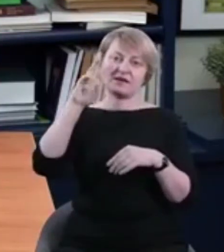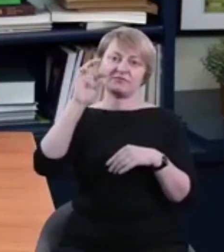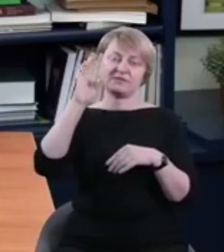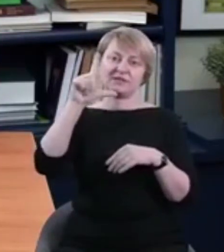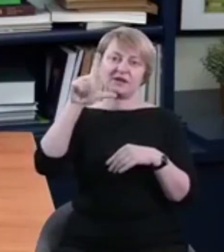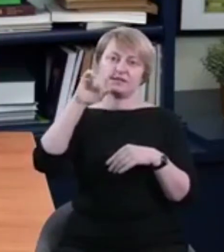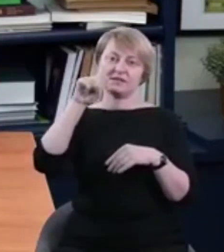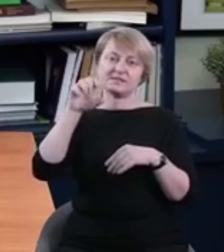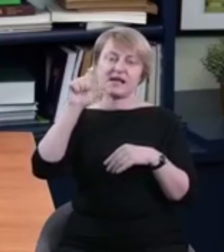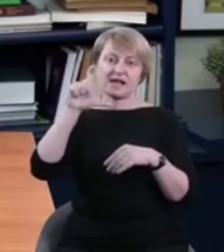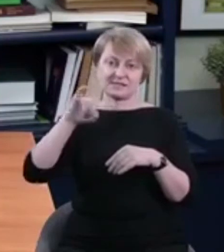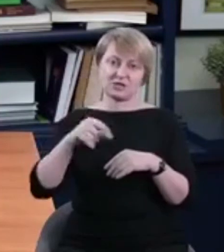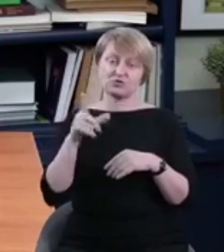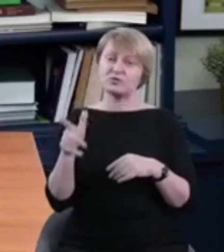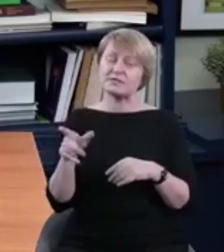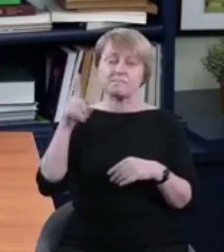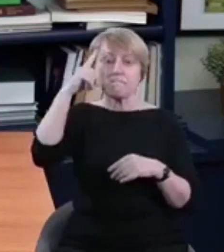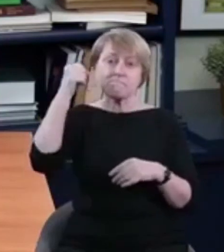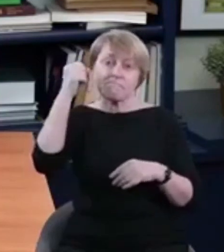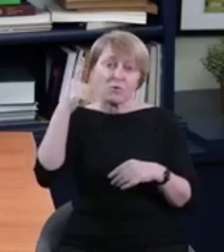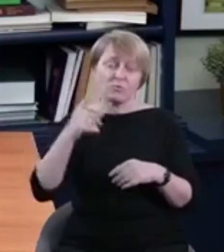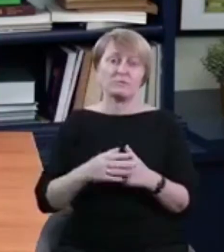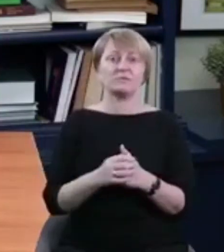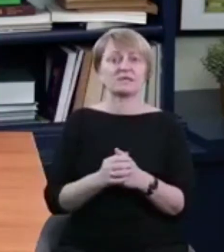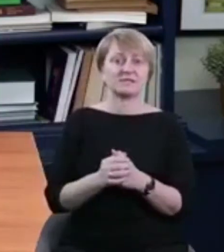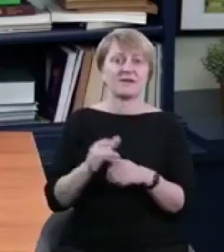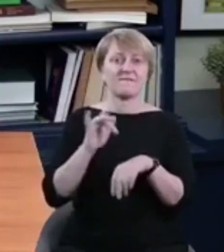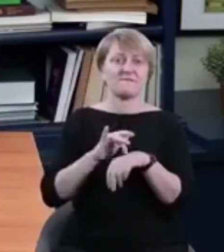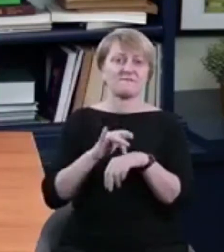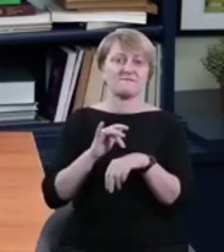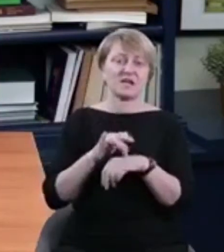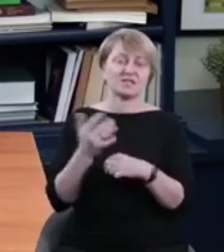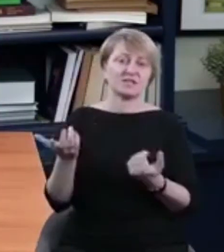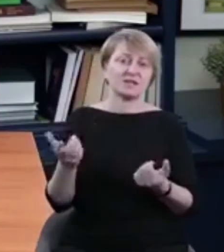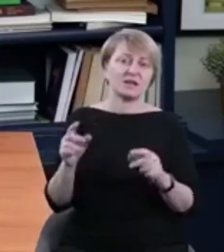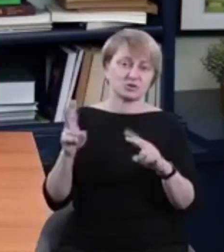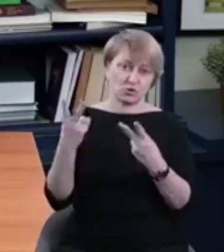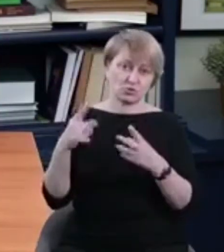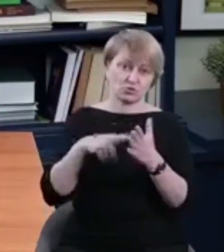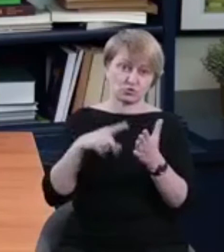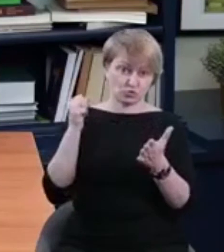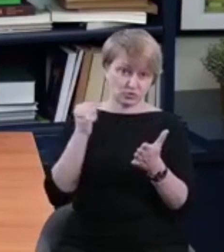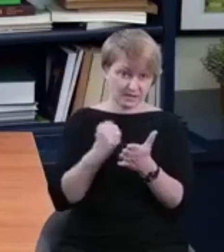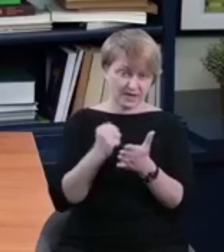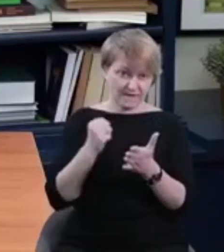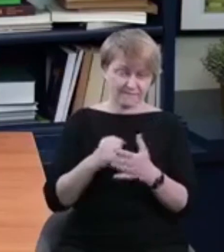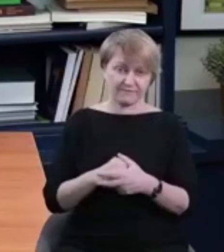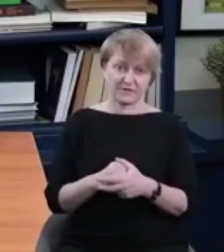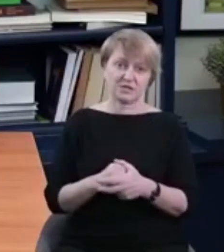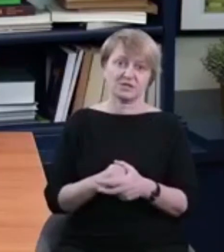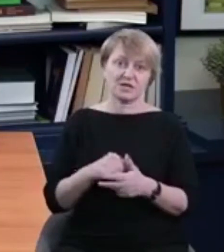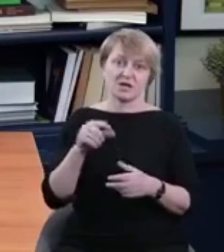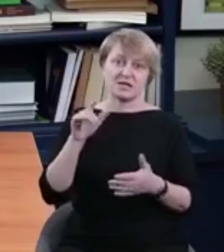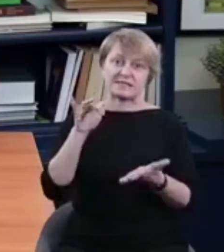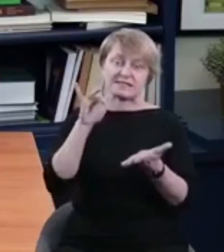to jest inicjatywa którą która wynika z moich sama wprost do ustawy i rzeczywiście wypadku